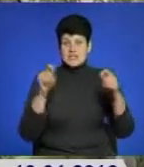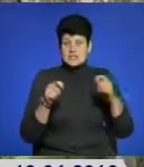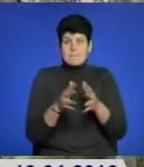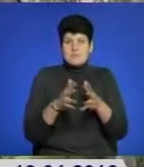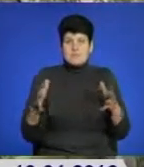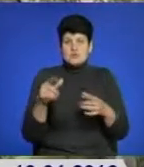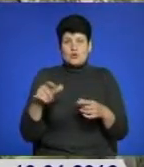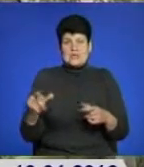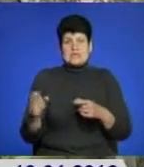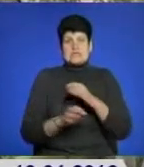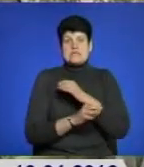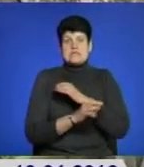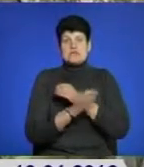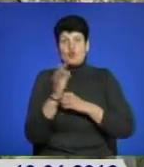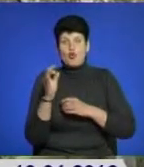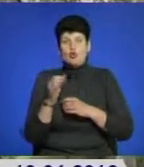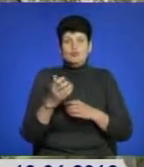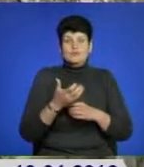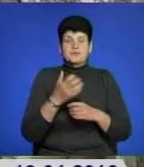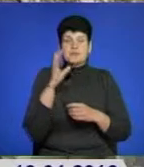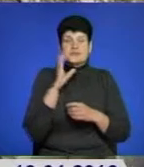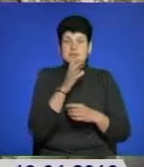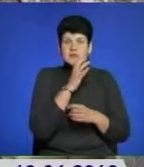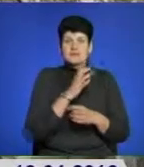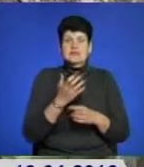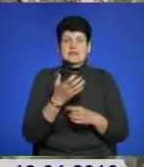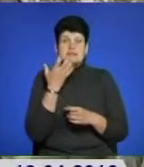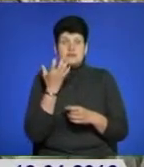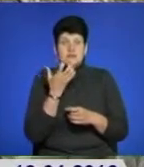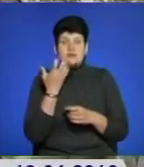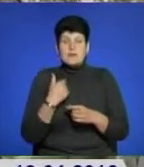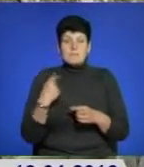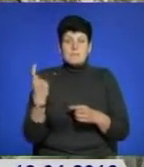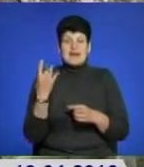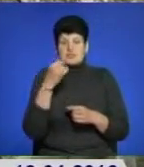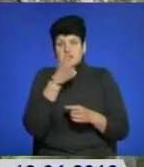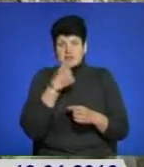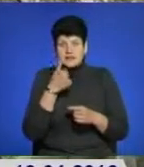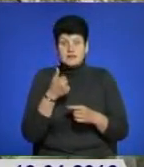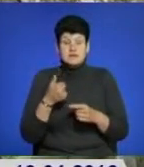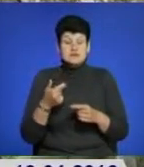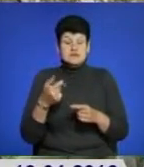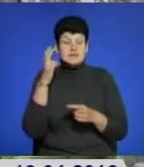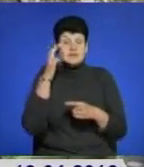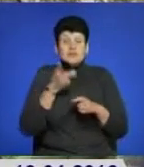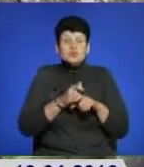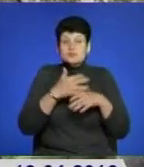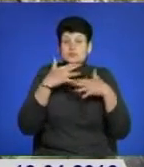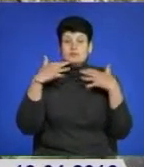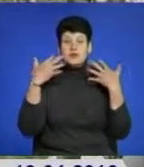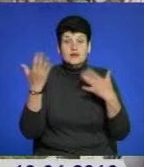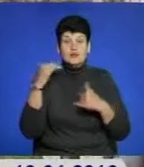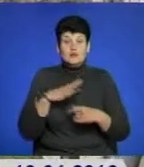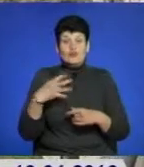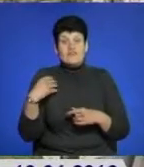частку людей з Сходу, з Півдня України, з Півночі, з Києва. Що цікаво, це перший рік, коли з Києва зараз найбільша зголошуваність. Перша була з Львова, з